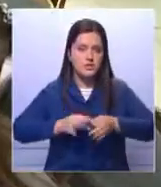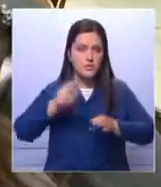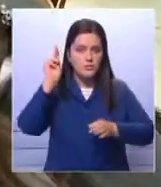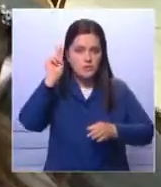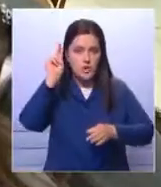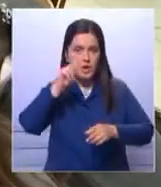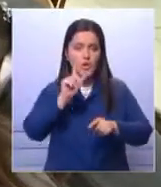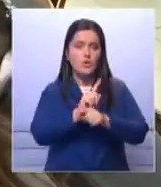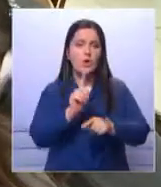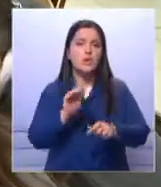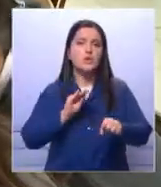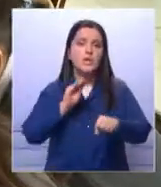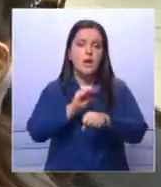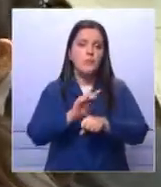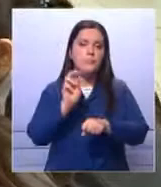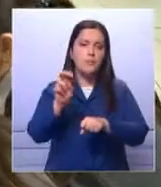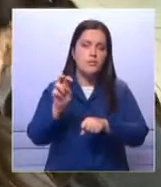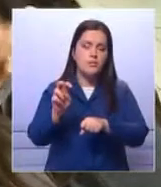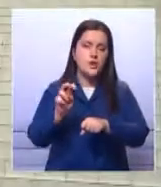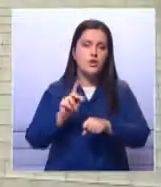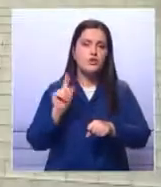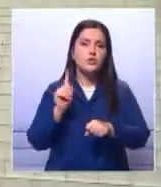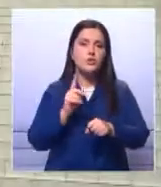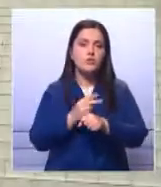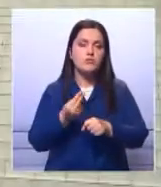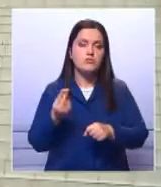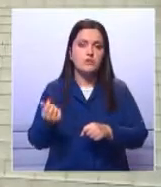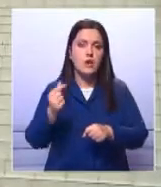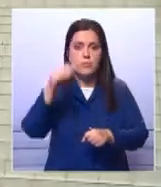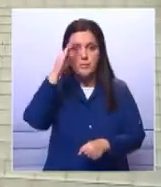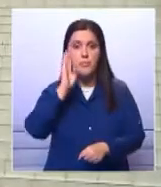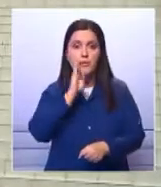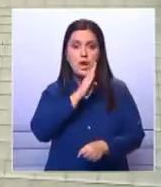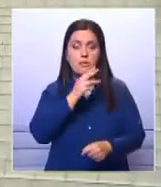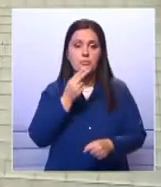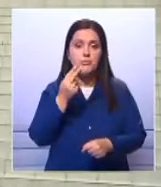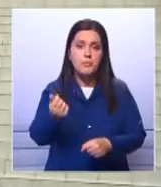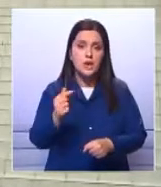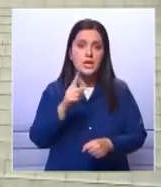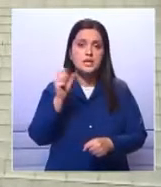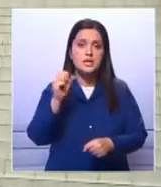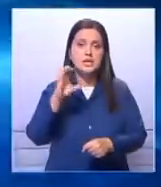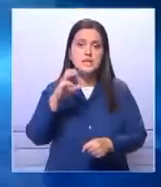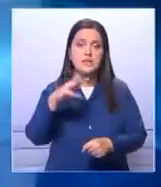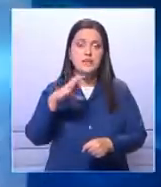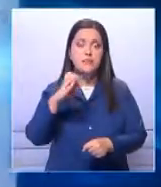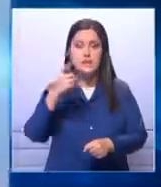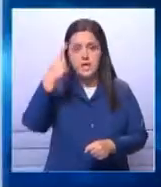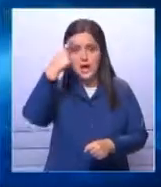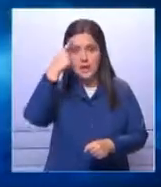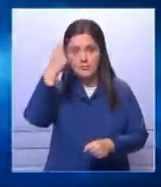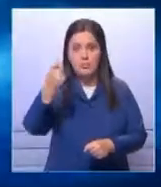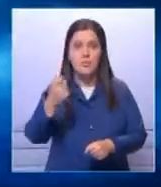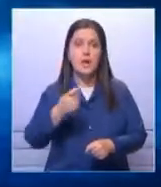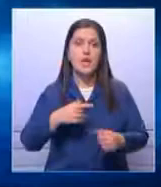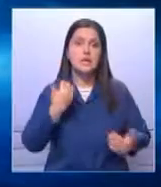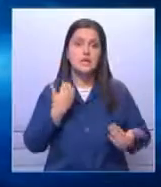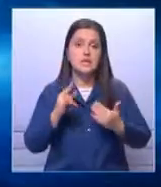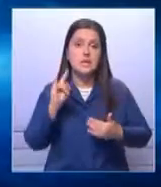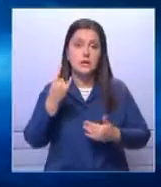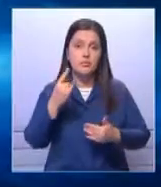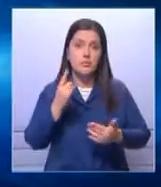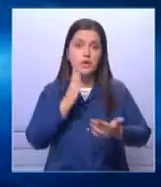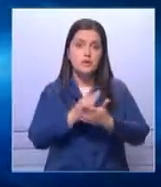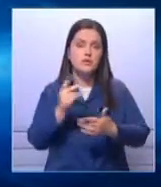изучением предмета, кружки или секции. На усмотрение папы и мам плата за турникеты с СМС-оповещением. В случае, если ребенок